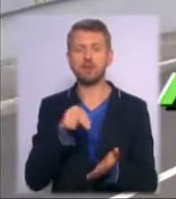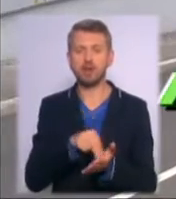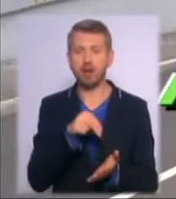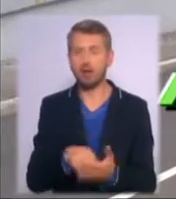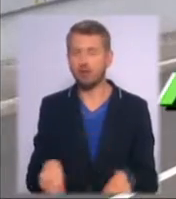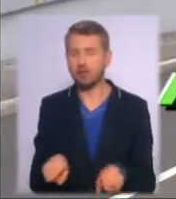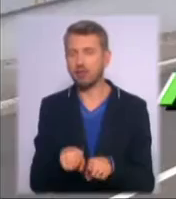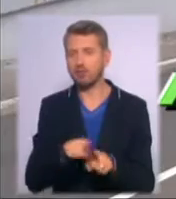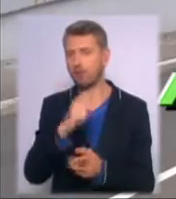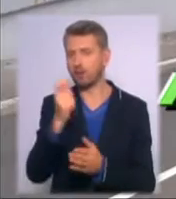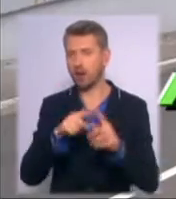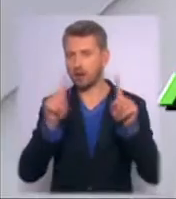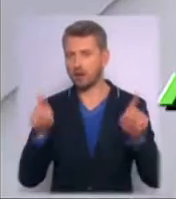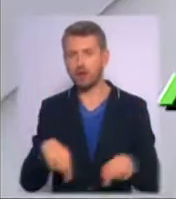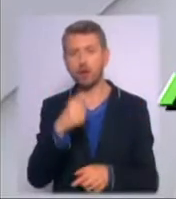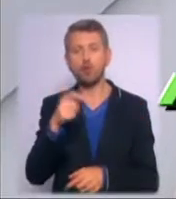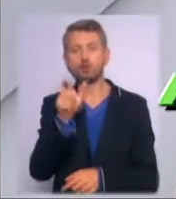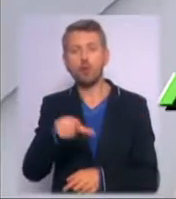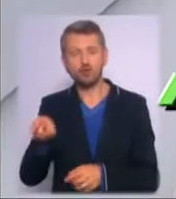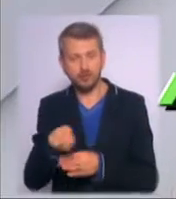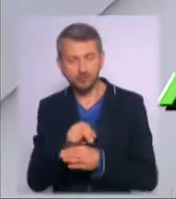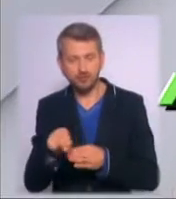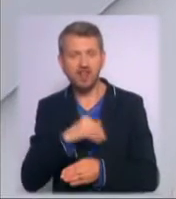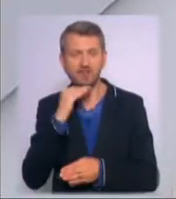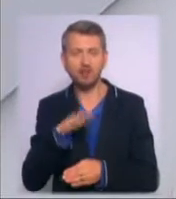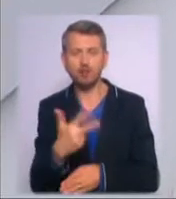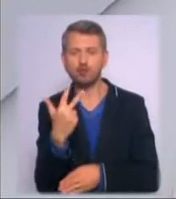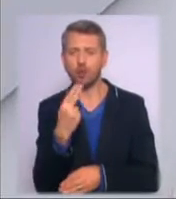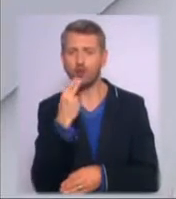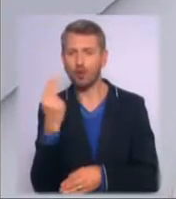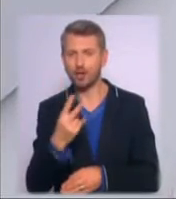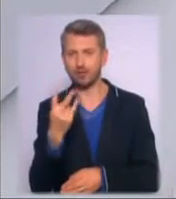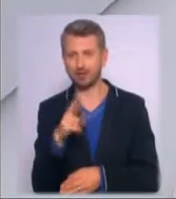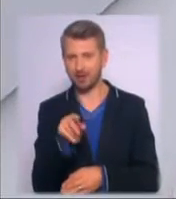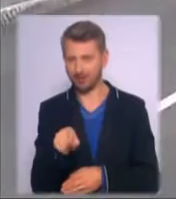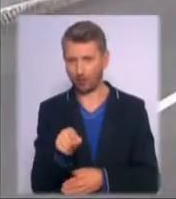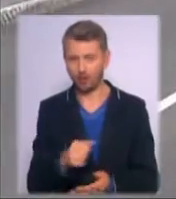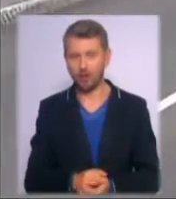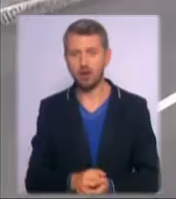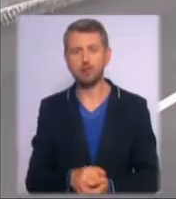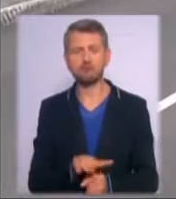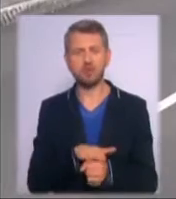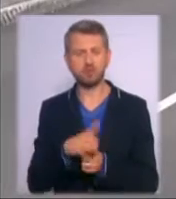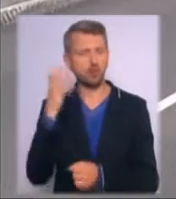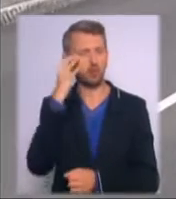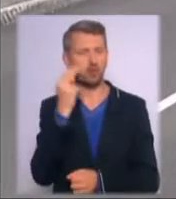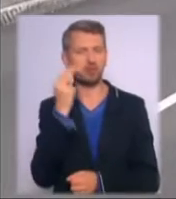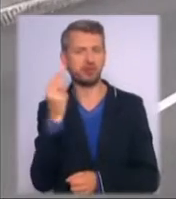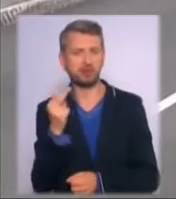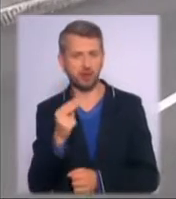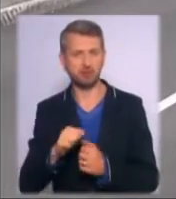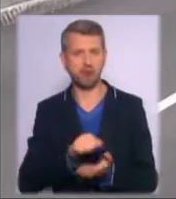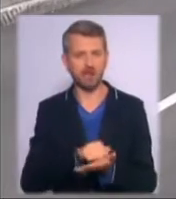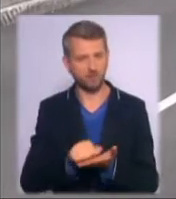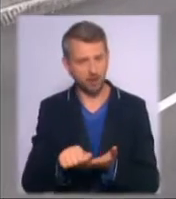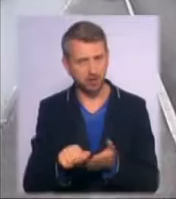немов картина. Художникам автодорогу вистачило 3 кольорів для написання цього полотна. Насичений чорний, міцний